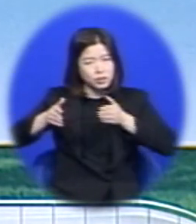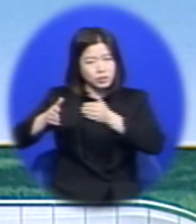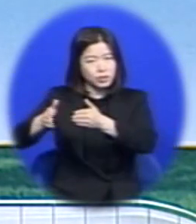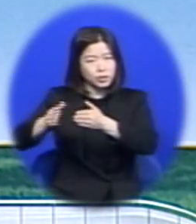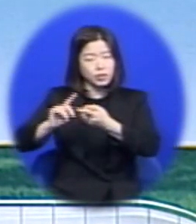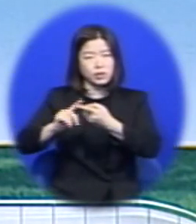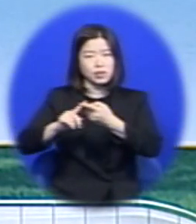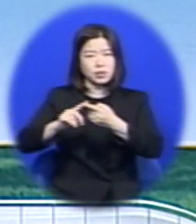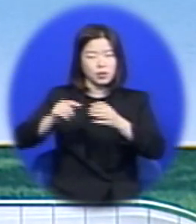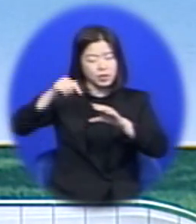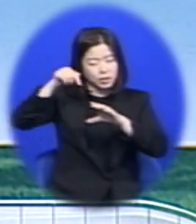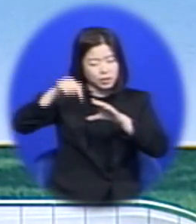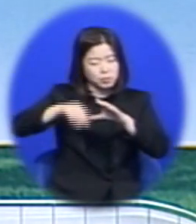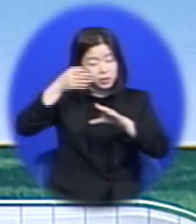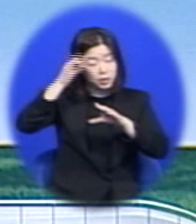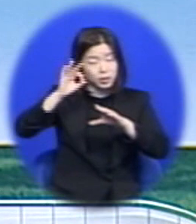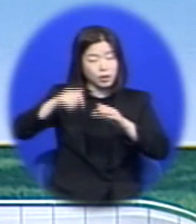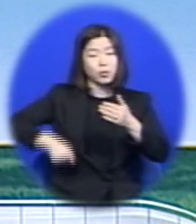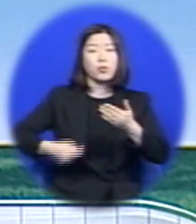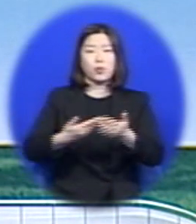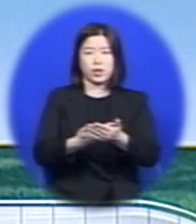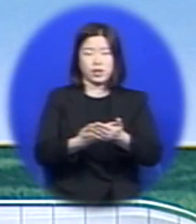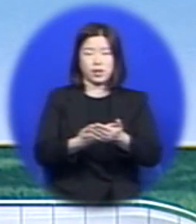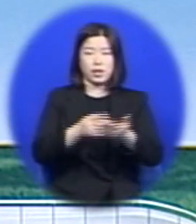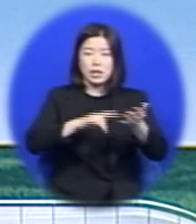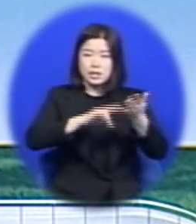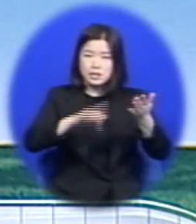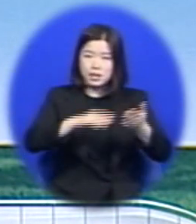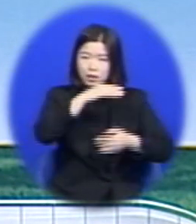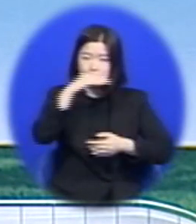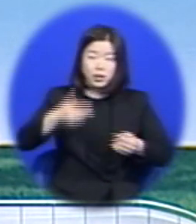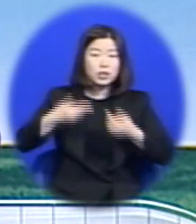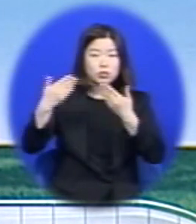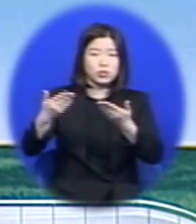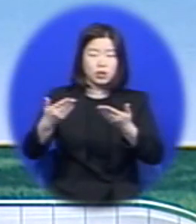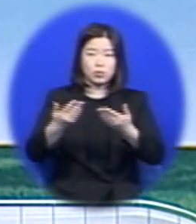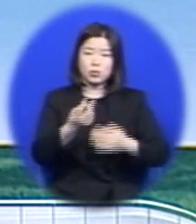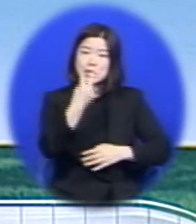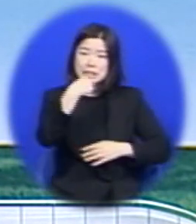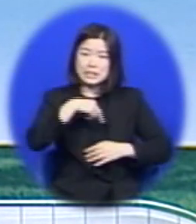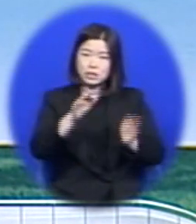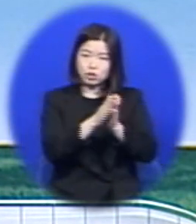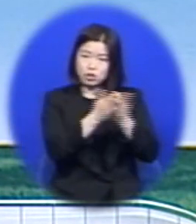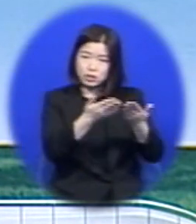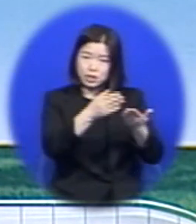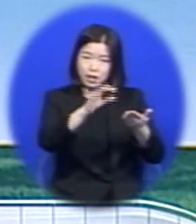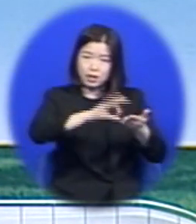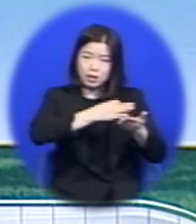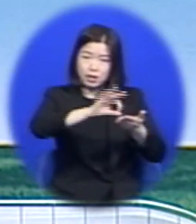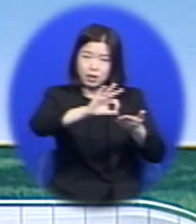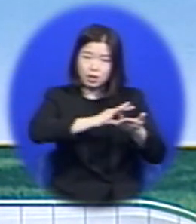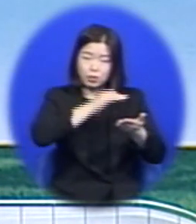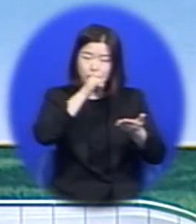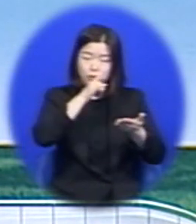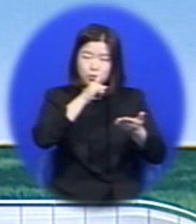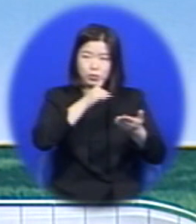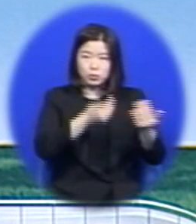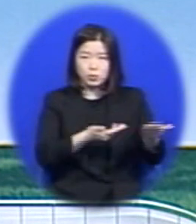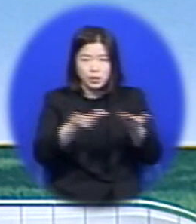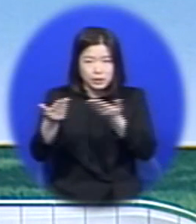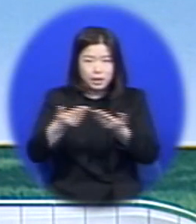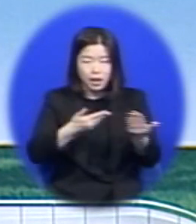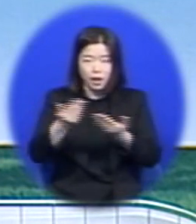깨닫고 회개했습니다. 세금을 제대로 내지 않고 장부를 이중장부를 쓰고 그리고 접대하는 이 세상